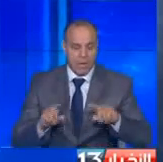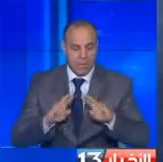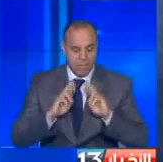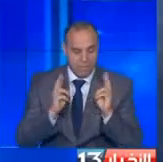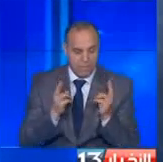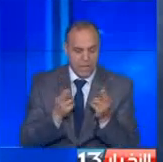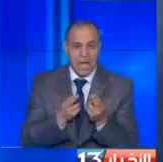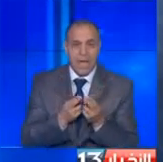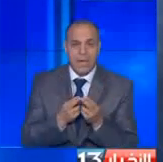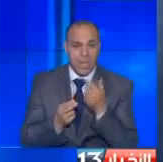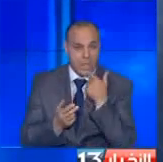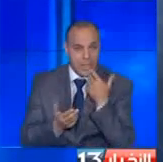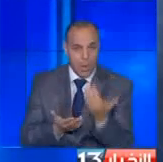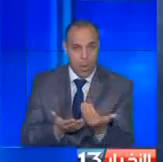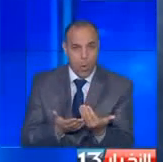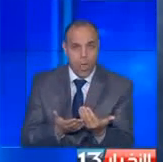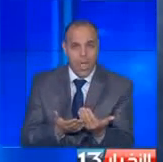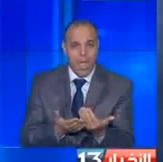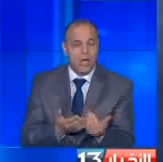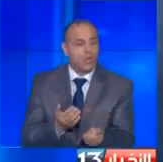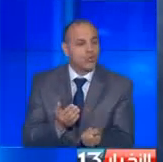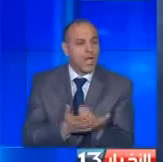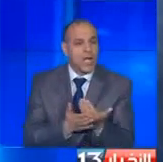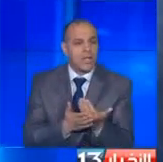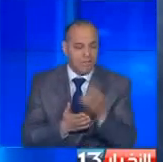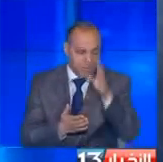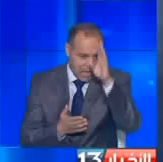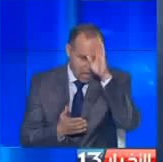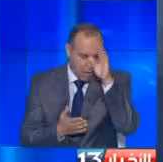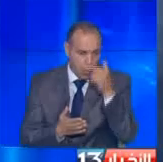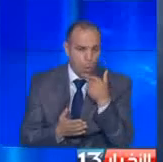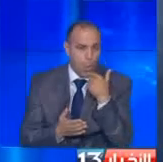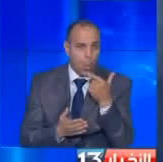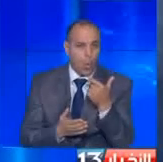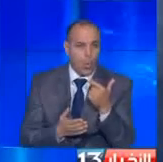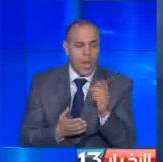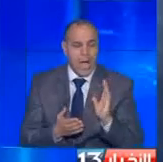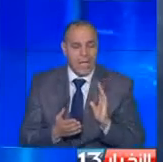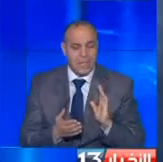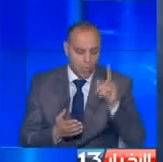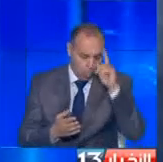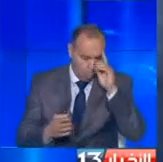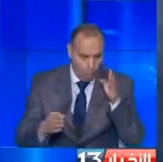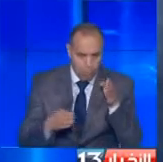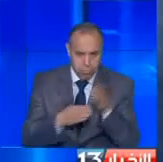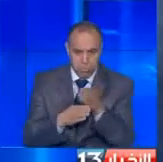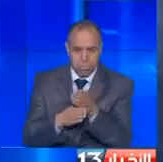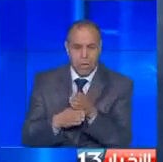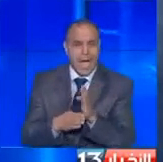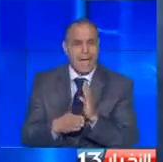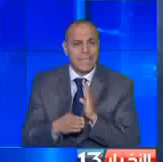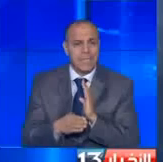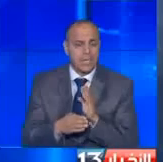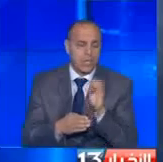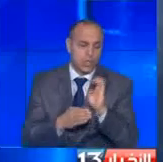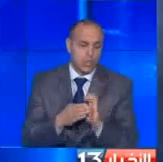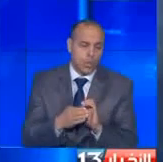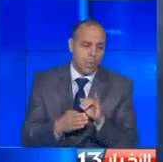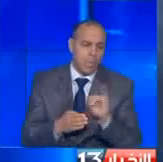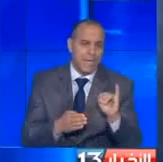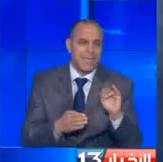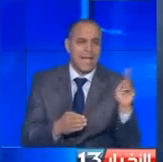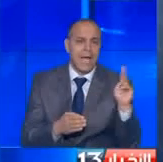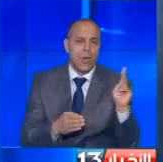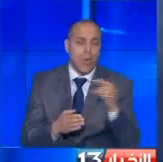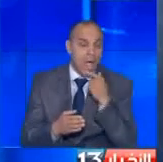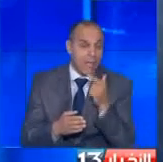أخبارنا الدولية نبدأها من آخر التطورات في العراق، فقد بدأت القوات العراقية عملية عسكرية جنوب مدينة